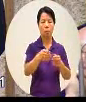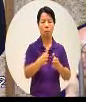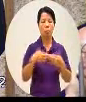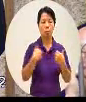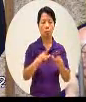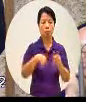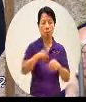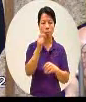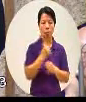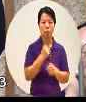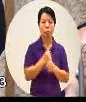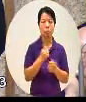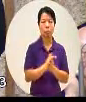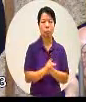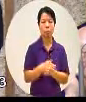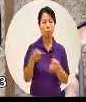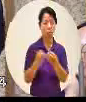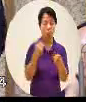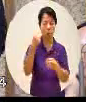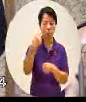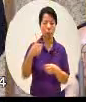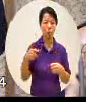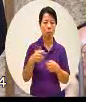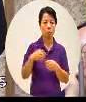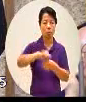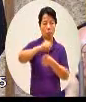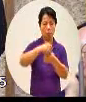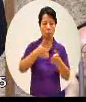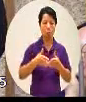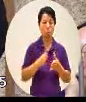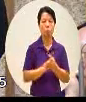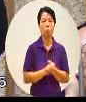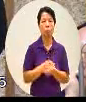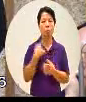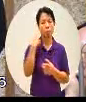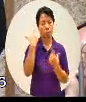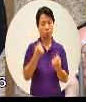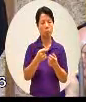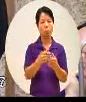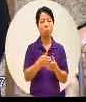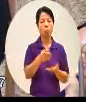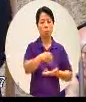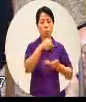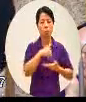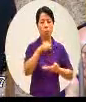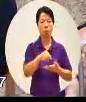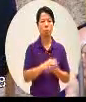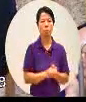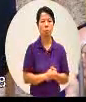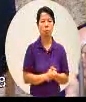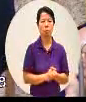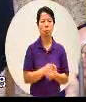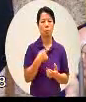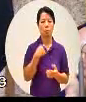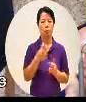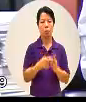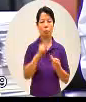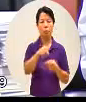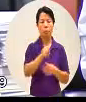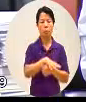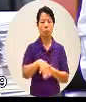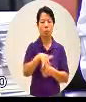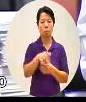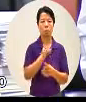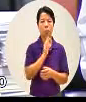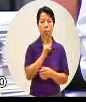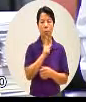进行，需要更多的讨论，这个我是同意的，同意议员的这个建议。 本省人哦，跟恁这官员讲话，我